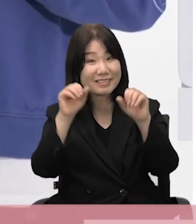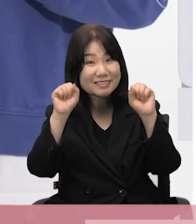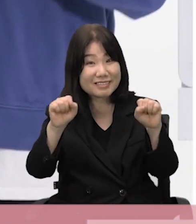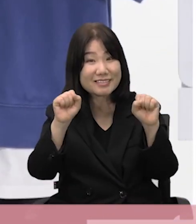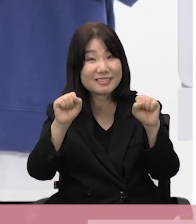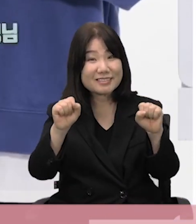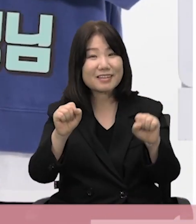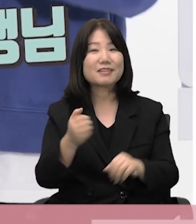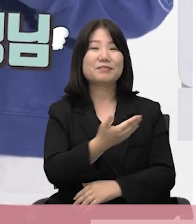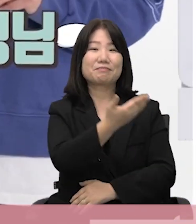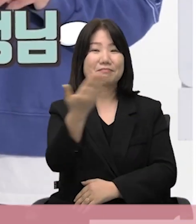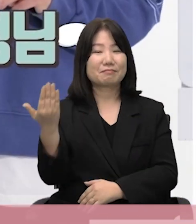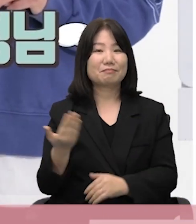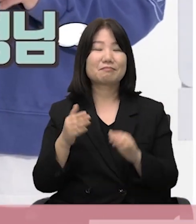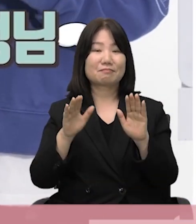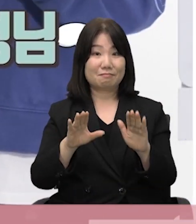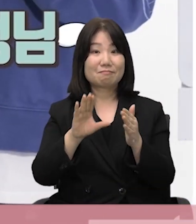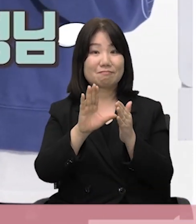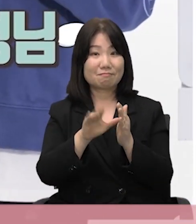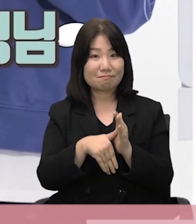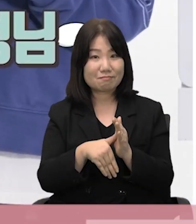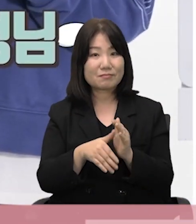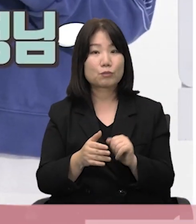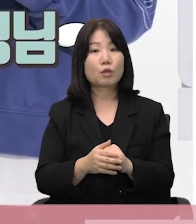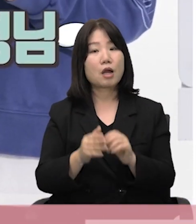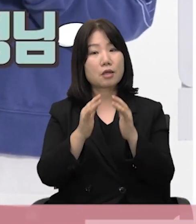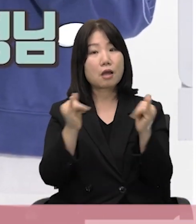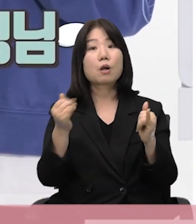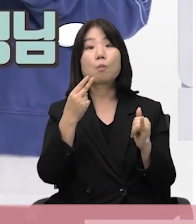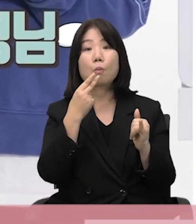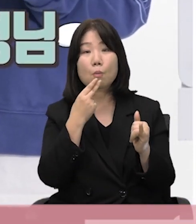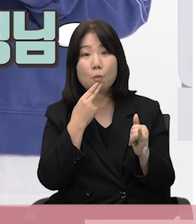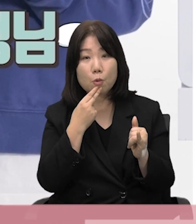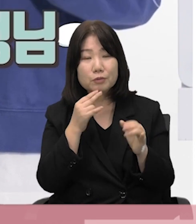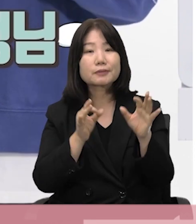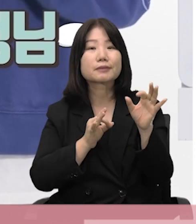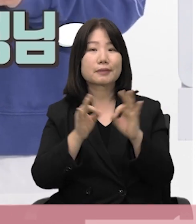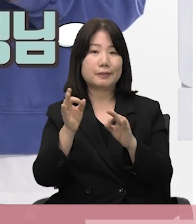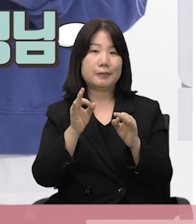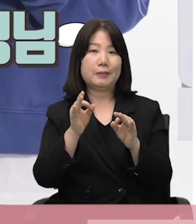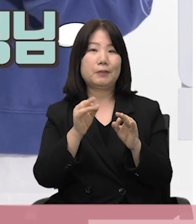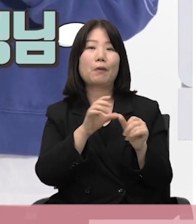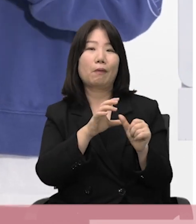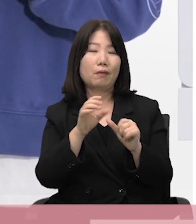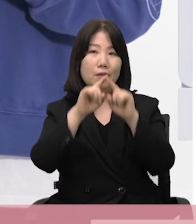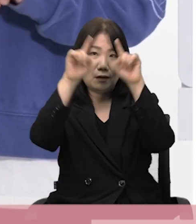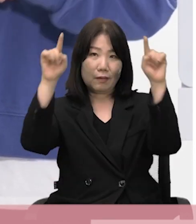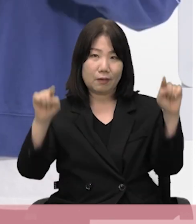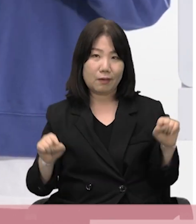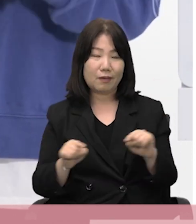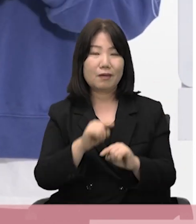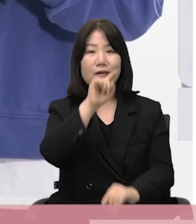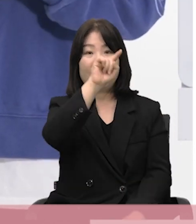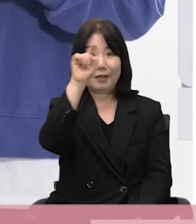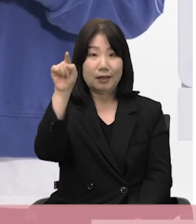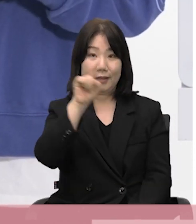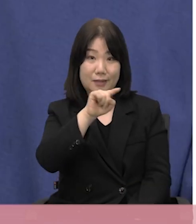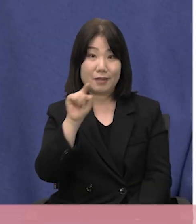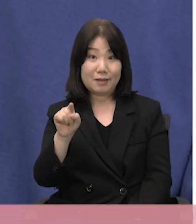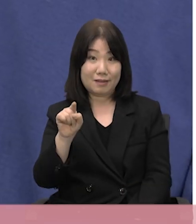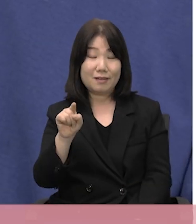안녕하세요. 여러분, 이번 시간에는 무인점포에서 사용되는 무인정보 단말기에 대해서